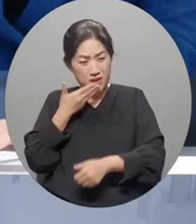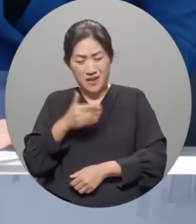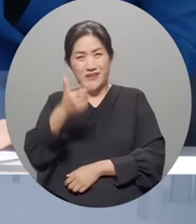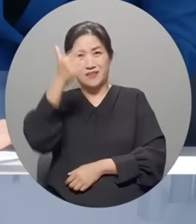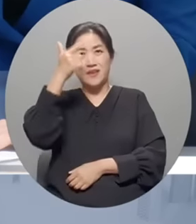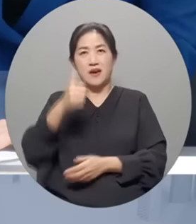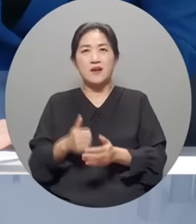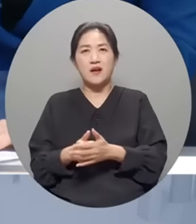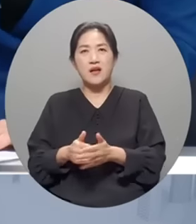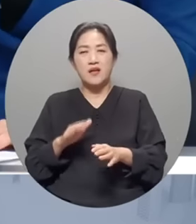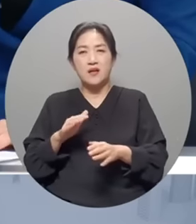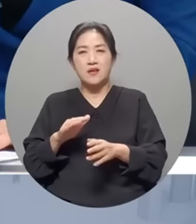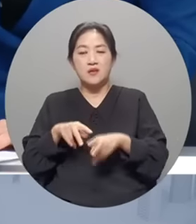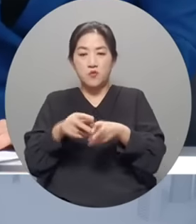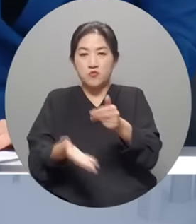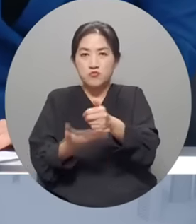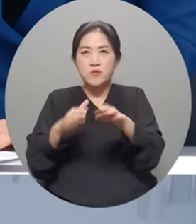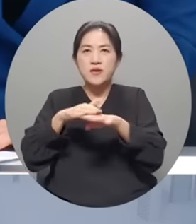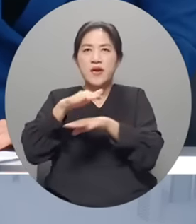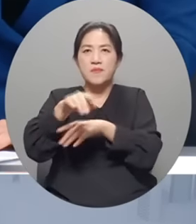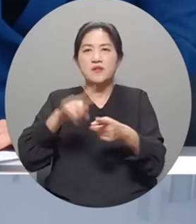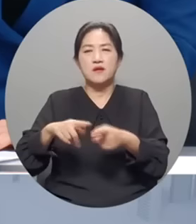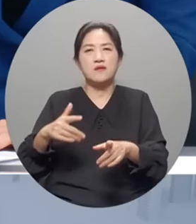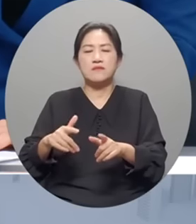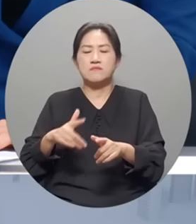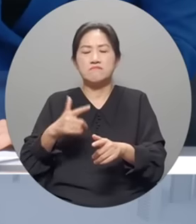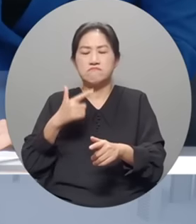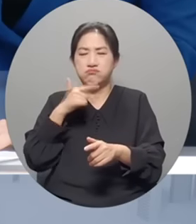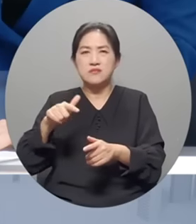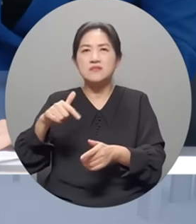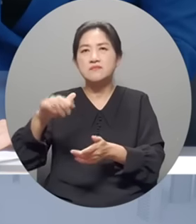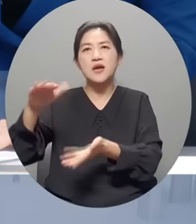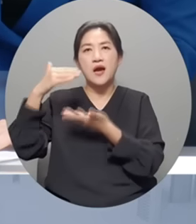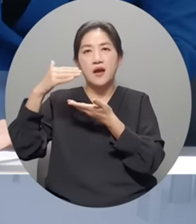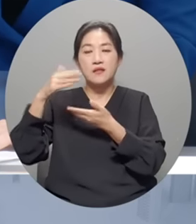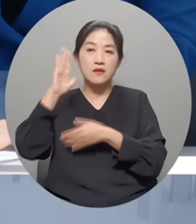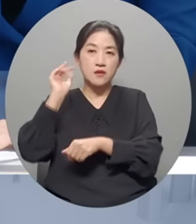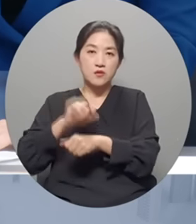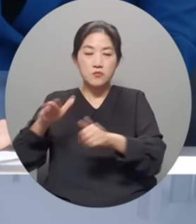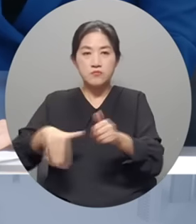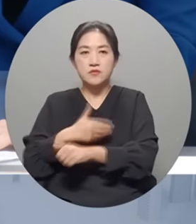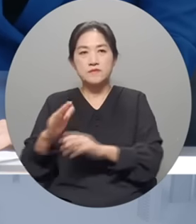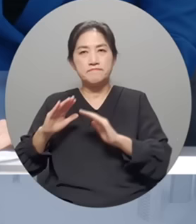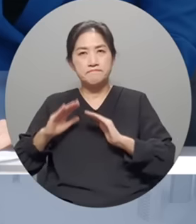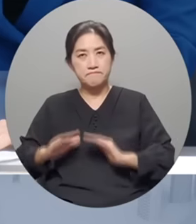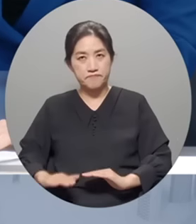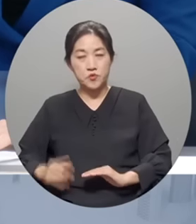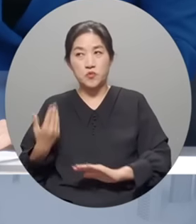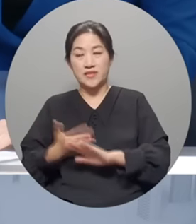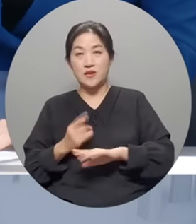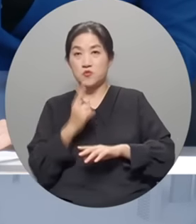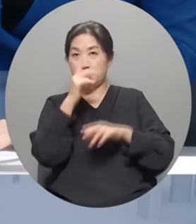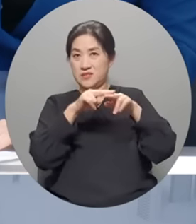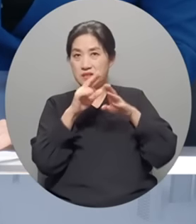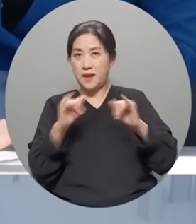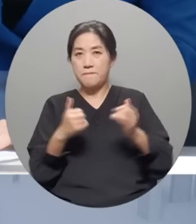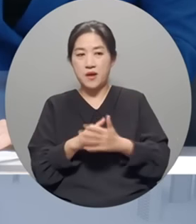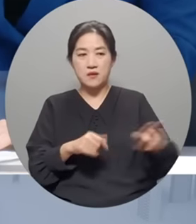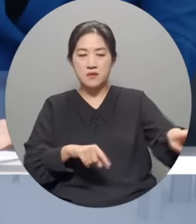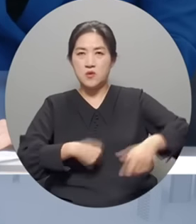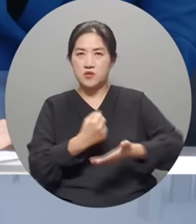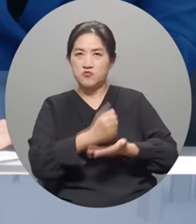이렇게 공천 개입을 부인했습니다. 대통령실은 비교적 침착한 분위기였고 또 다른 고위 관계자는 일방적